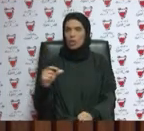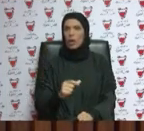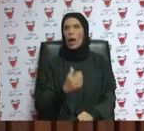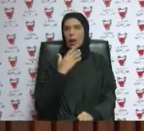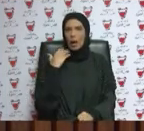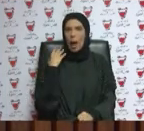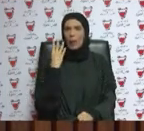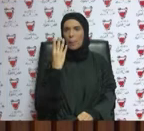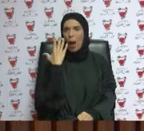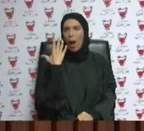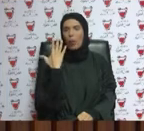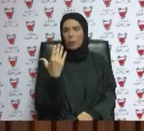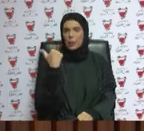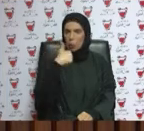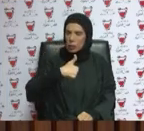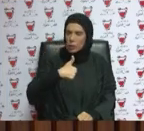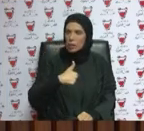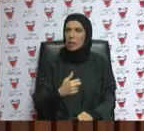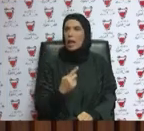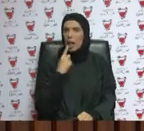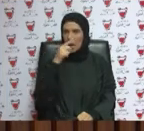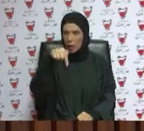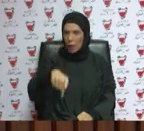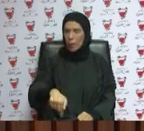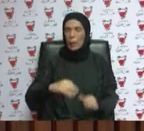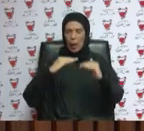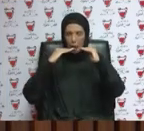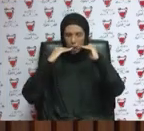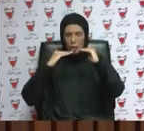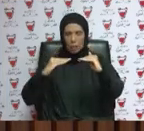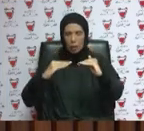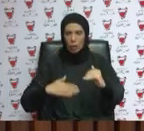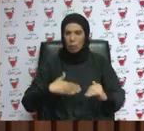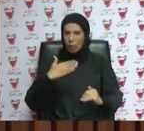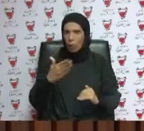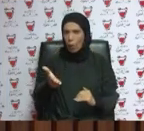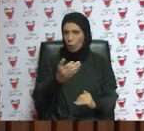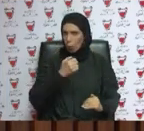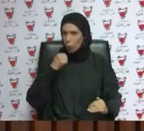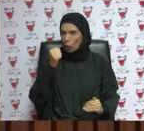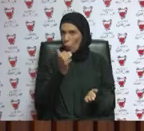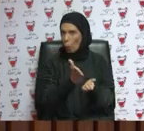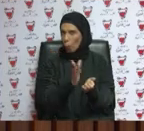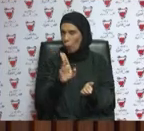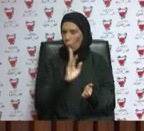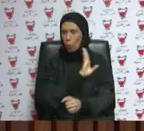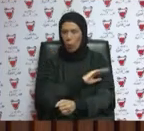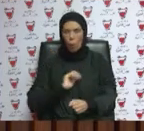ويونيو 2020 لضمان الاستقرار والاستدامة وعدم المساس بالمستوى المعيشي